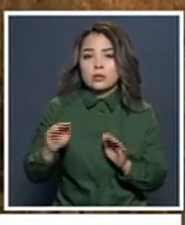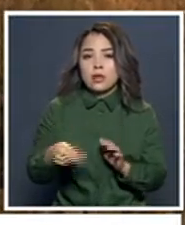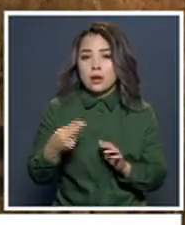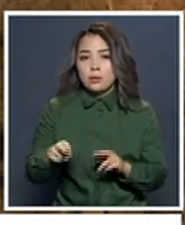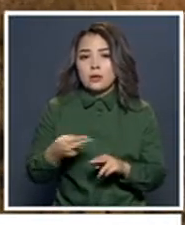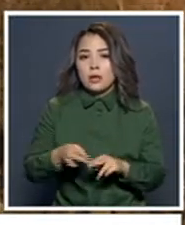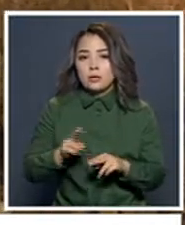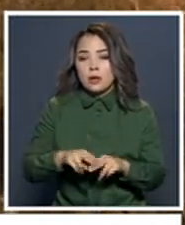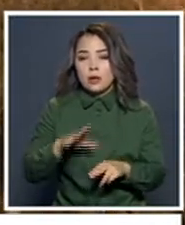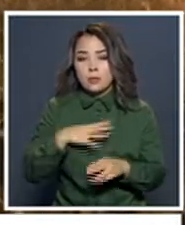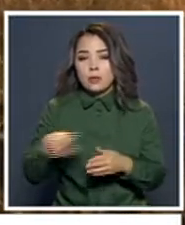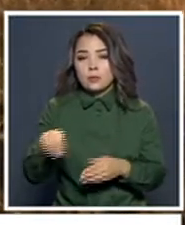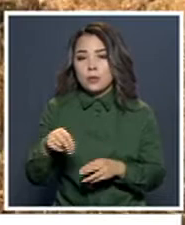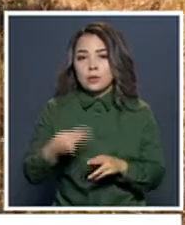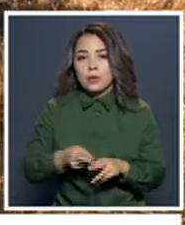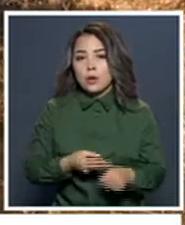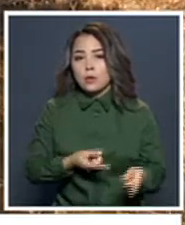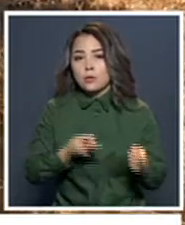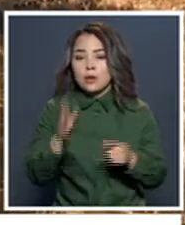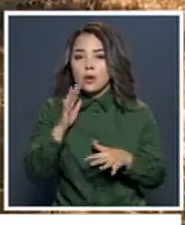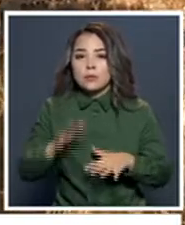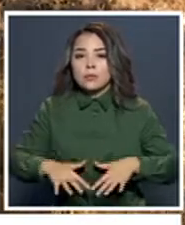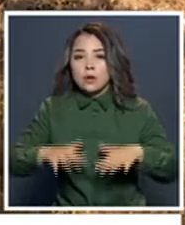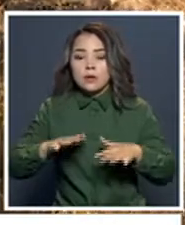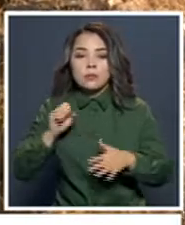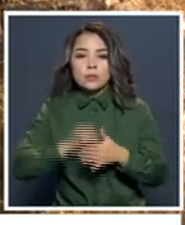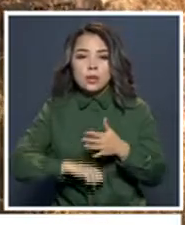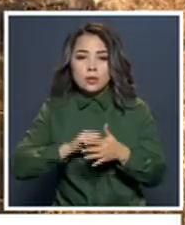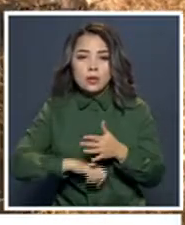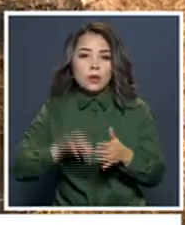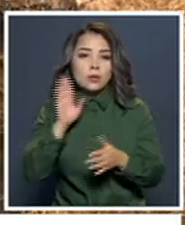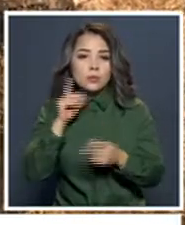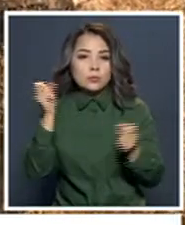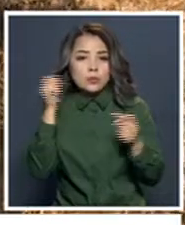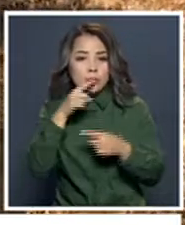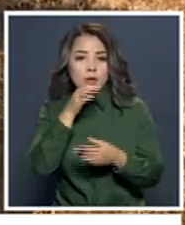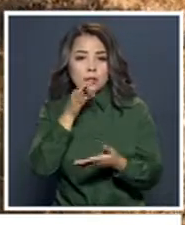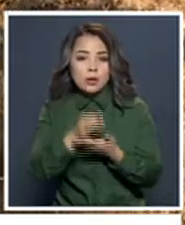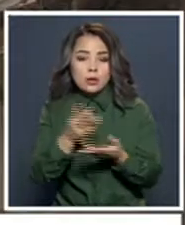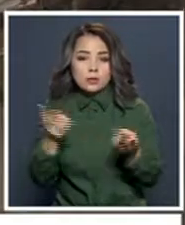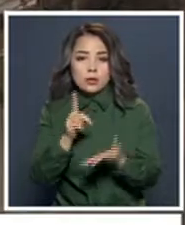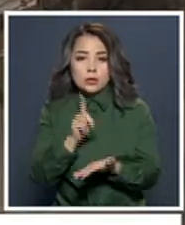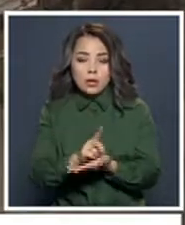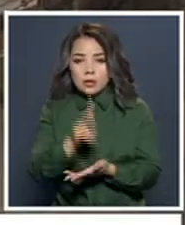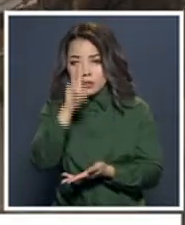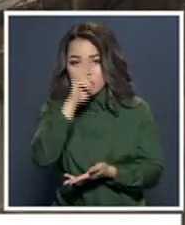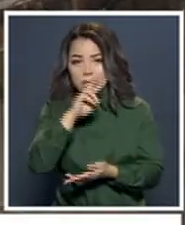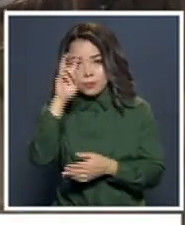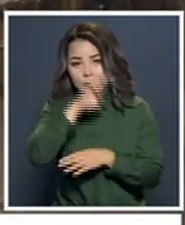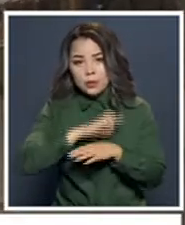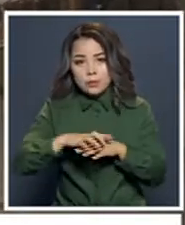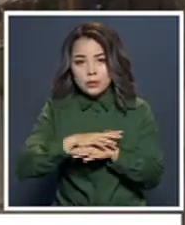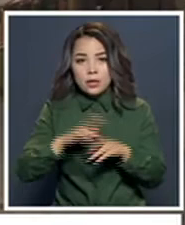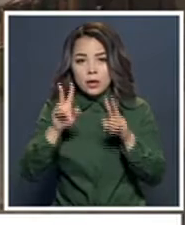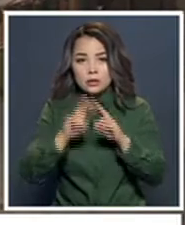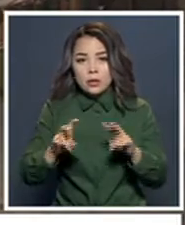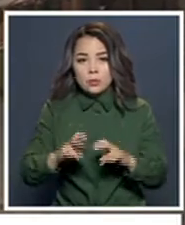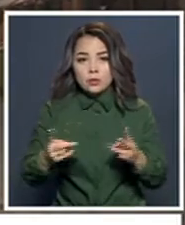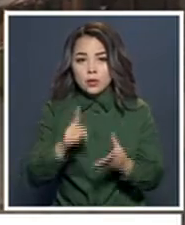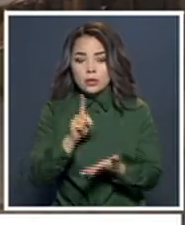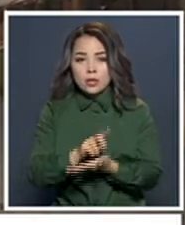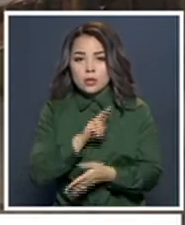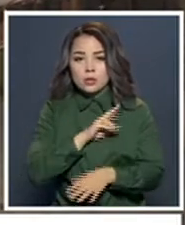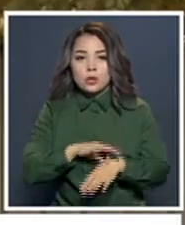дейін топырақтың неліктен көшіп, судың қайдан шығып жатқандығын анықтайды. Кейін 2 ай мемлекеттік экспертизадан өтеді. Содан соң ғана тиісті